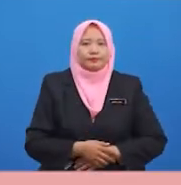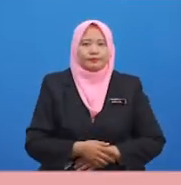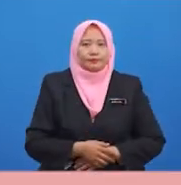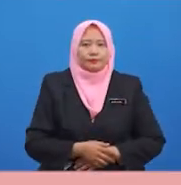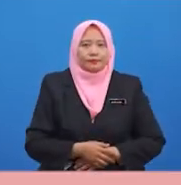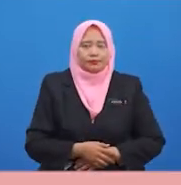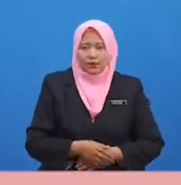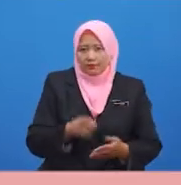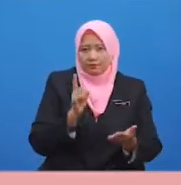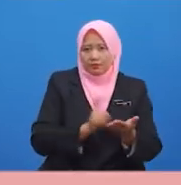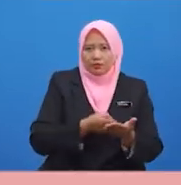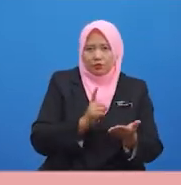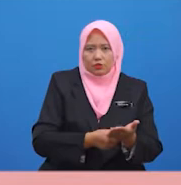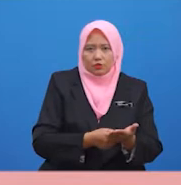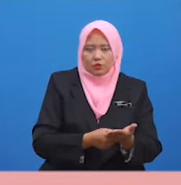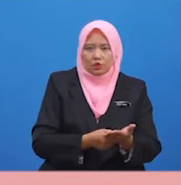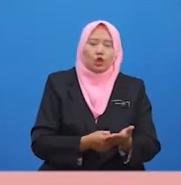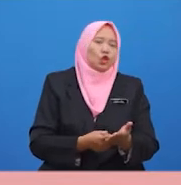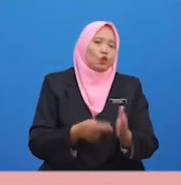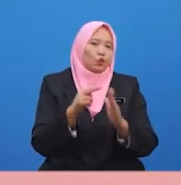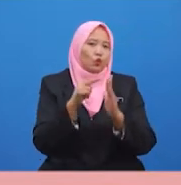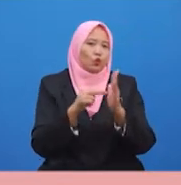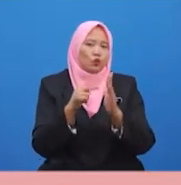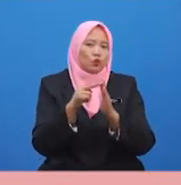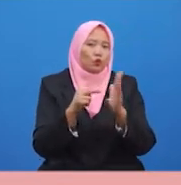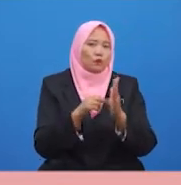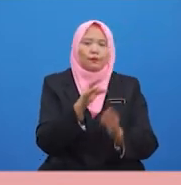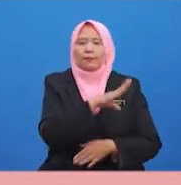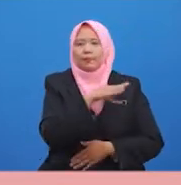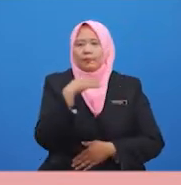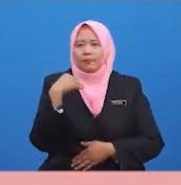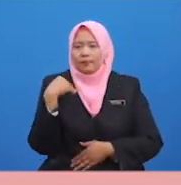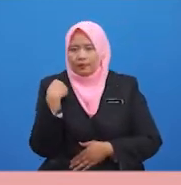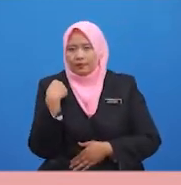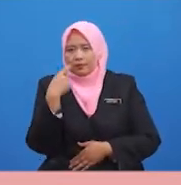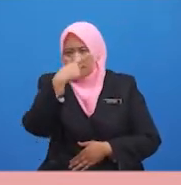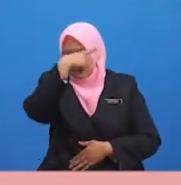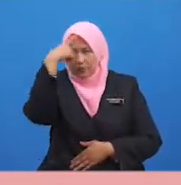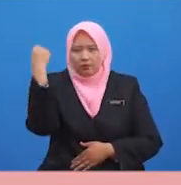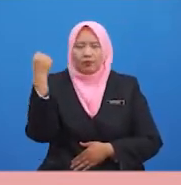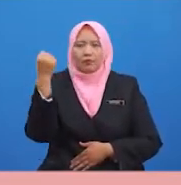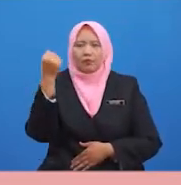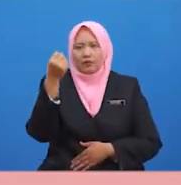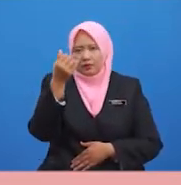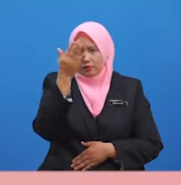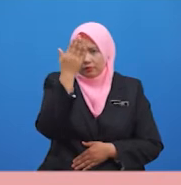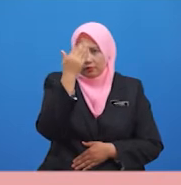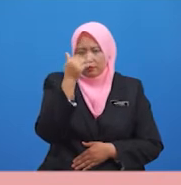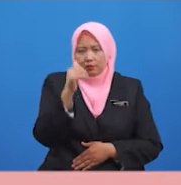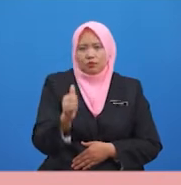Bincangkan hukum dan alasan bagi situasi berikut. Soalan